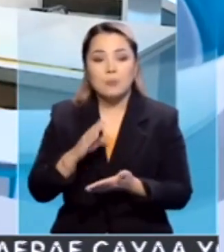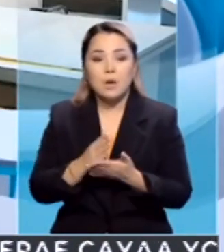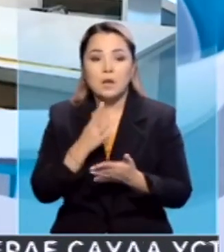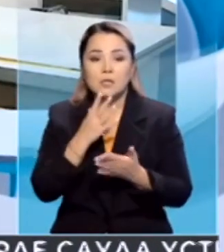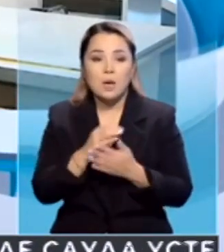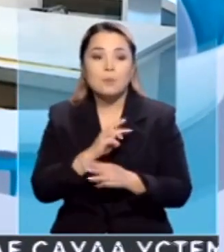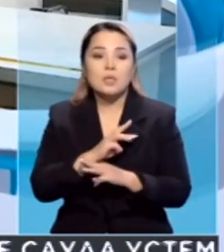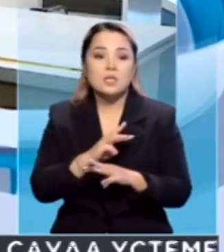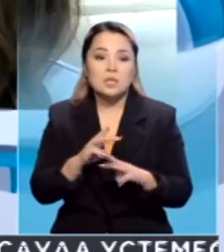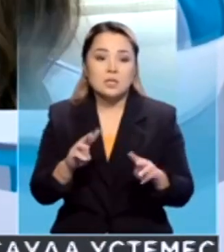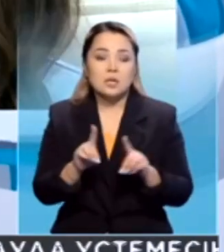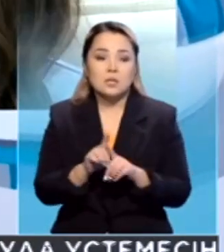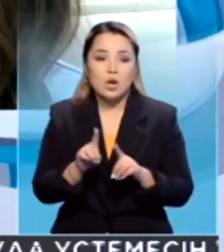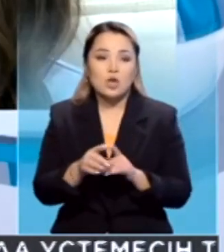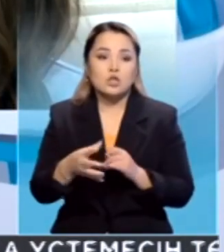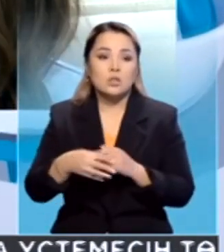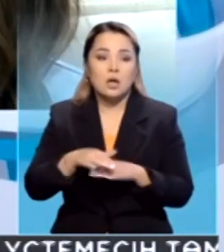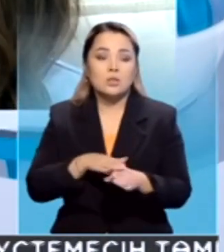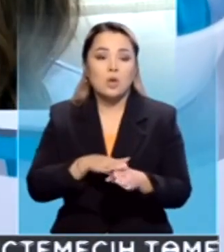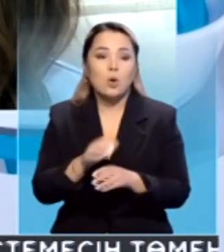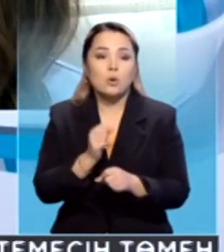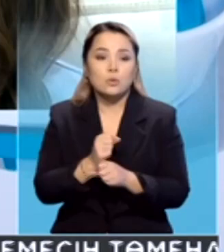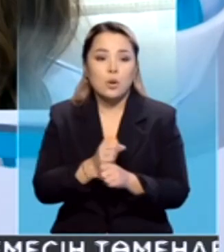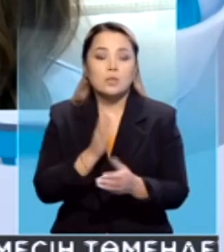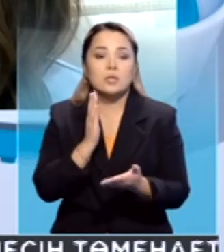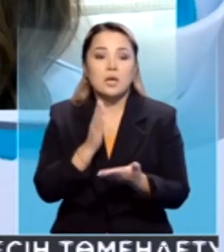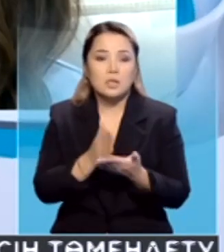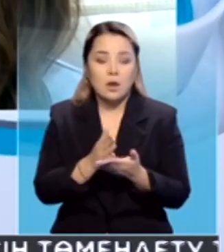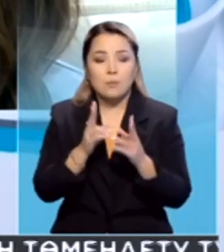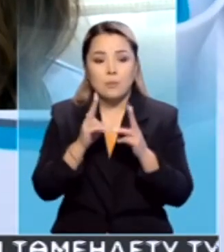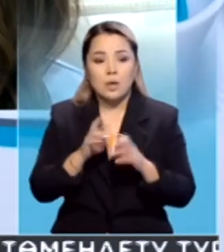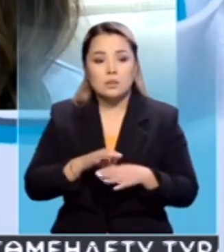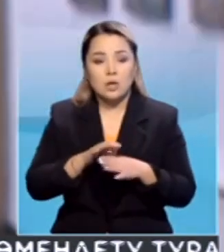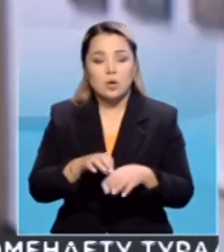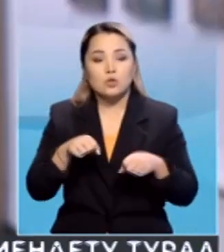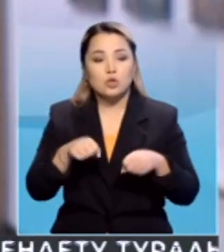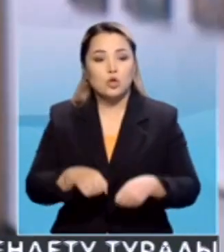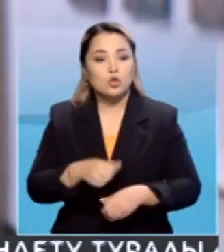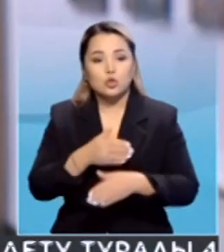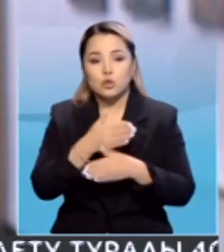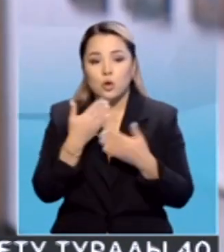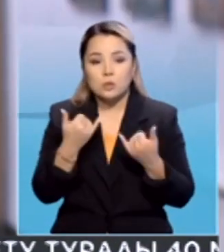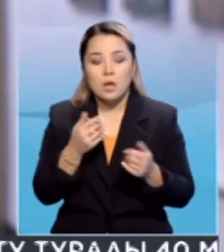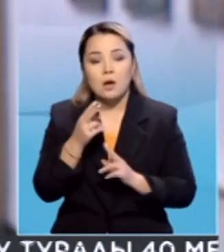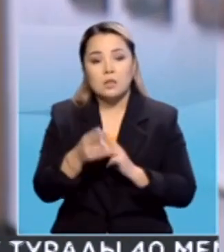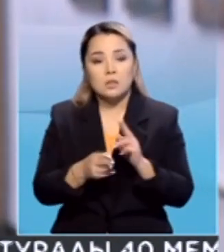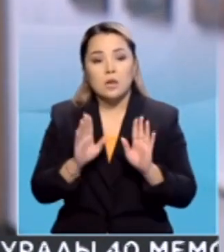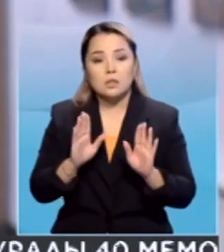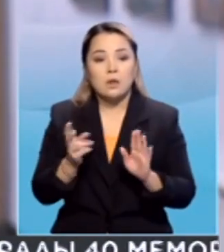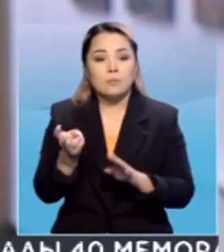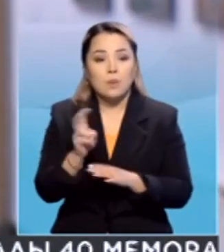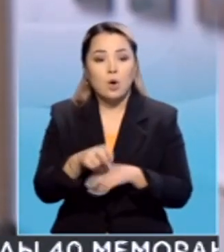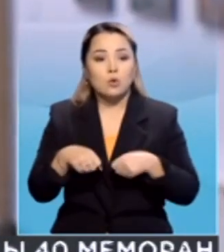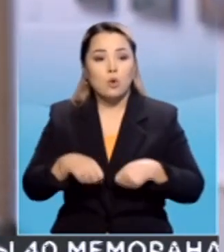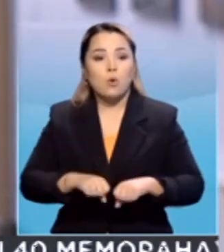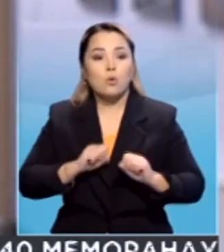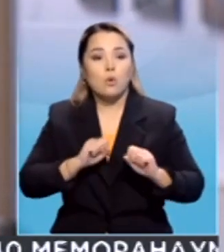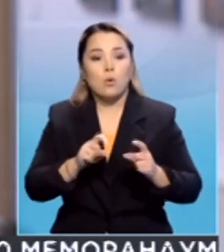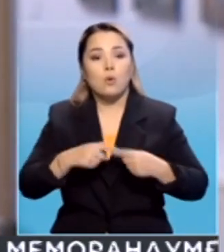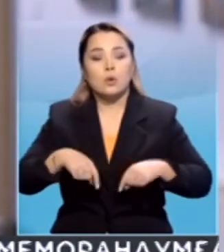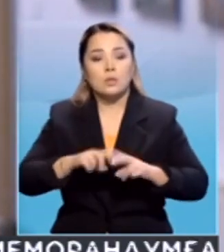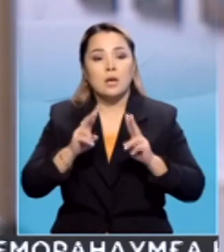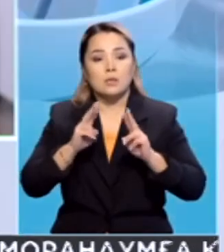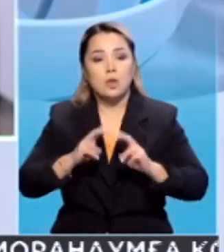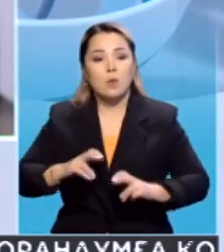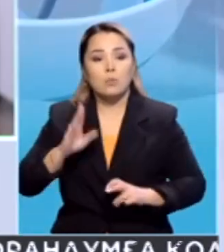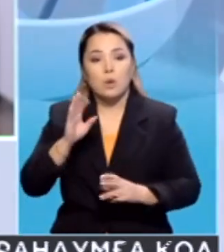аясында министрлікте жергілікті атқарушы органдарда тікелей барып тексеру құзыры жоқ. Тек шағым түскен жағдайда ғана құқық қорғау органдары тексеріс